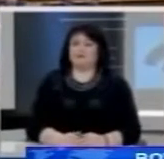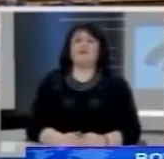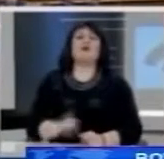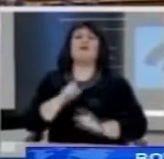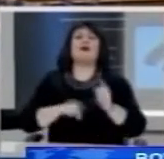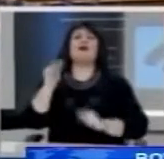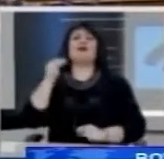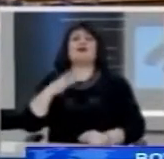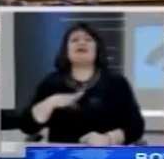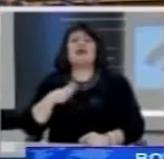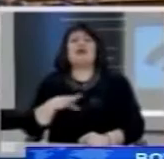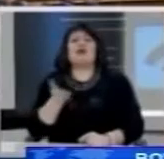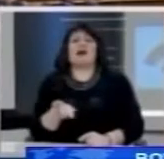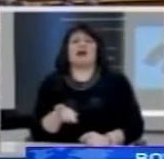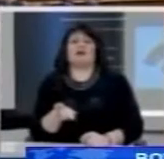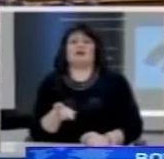Πρόθυμη. Παρακαλώ.